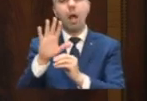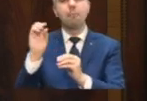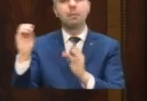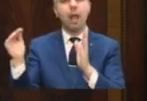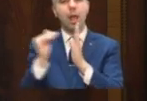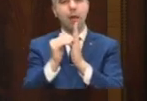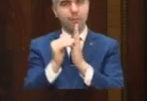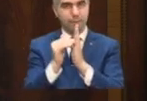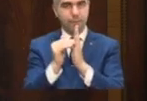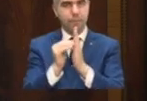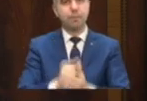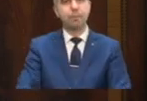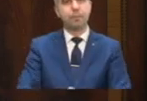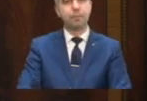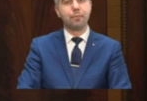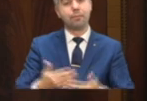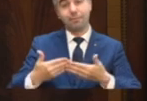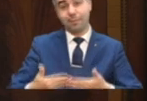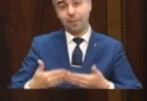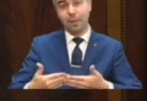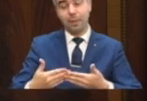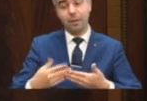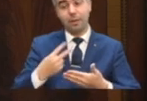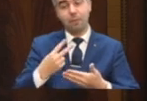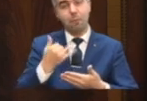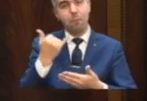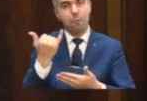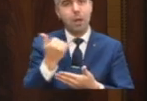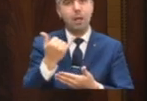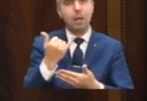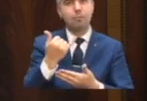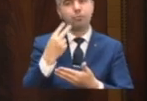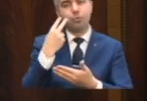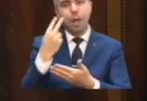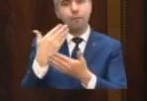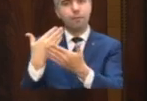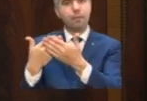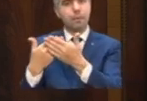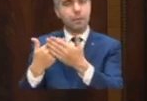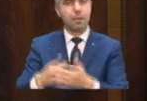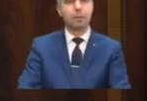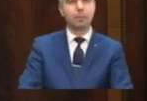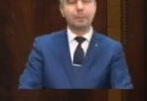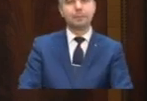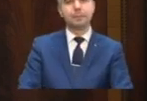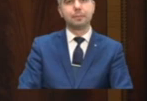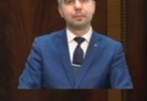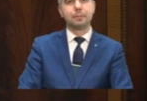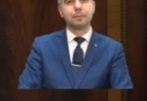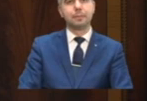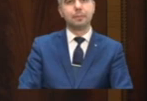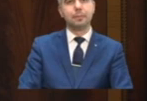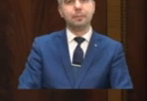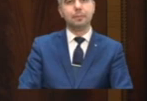شغل. ولكن هاد الشيء اللي عندنا احنا مهم اللي تبين في هاد الفترة، وهو